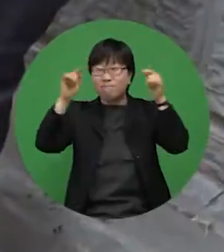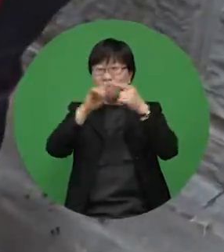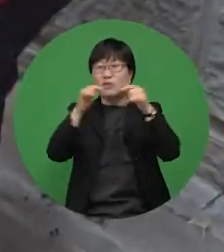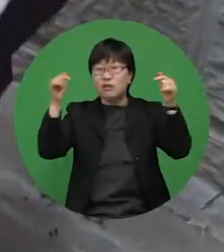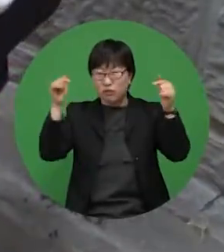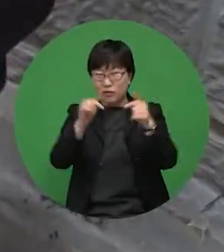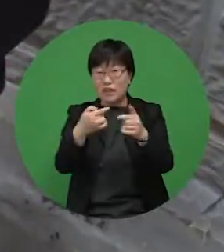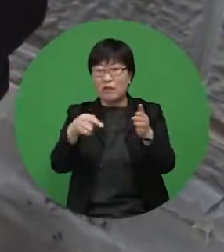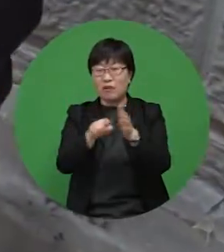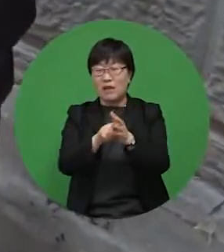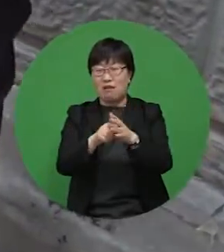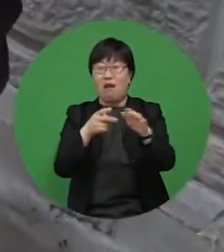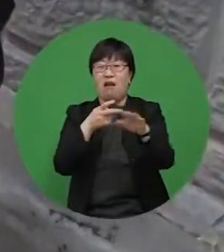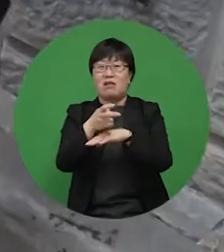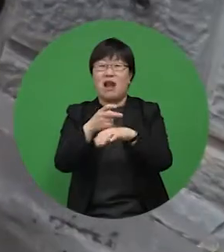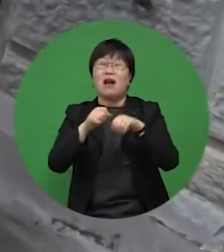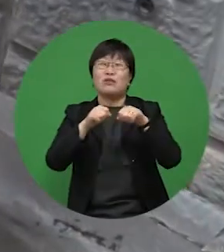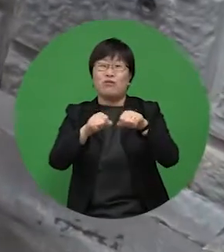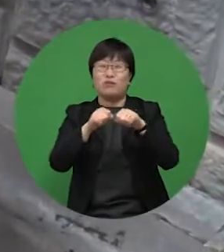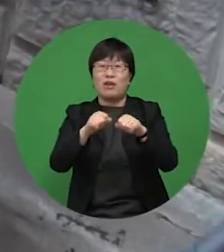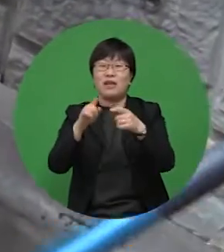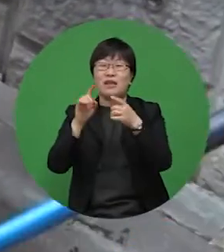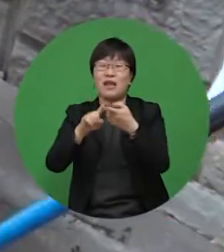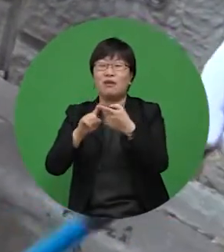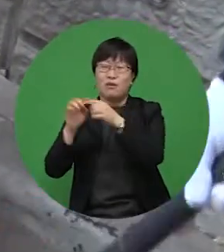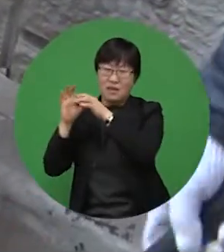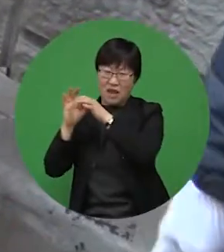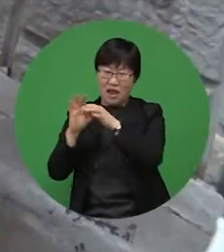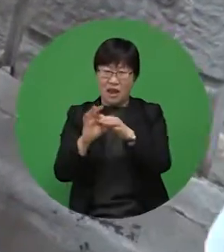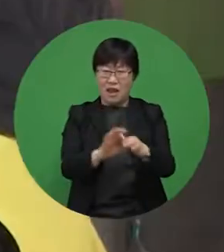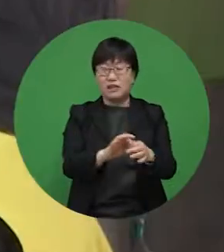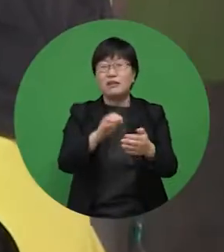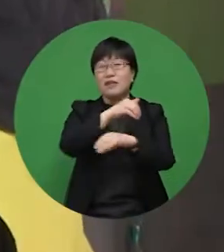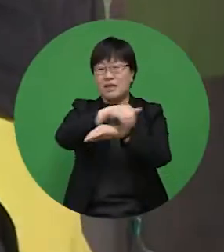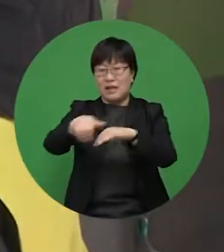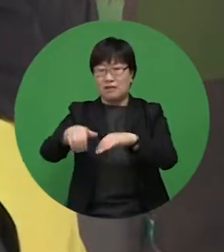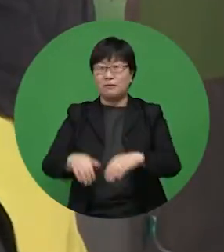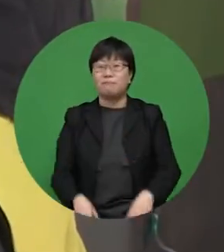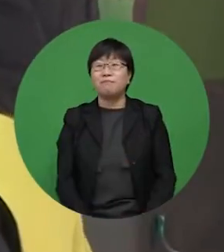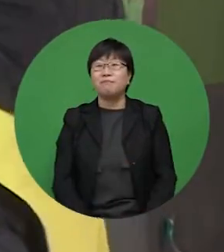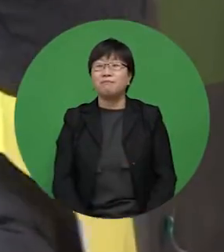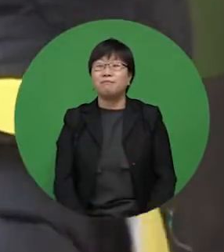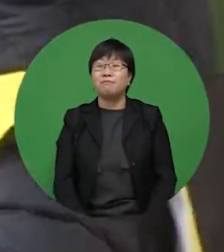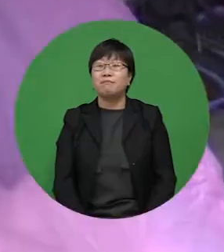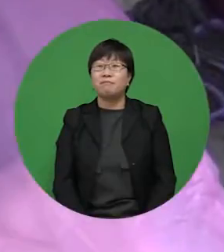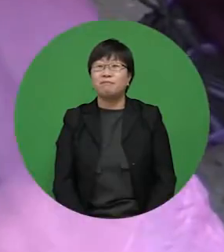위해 살수차를 이용한 물청소도 지속적으로 실시할 예정입니다.